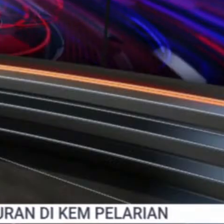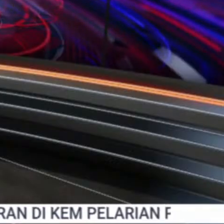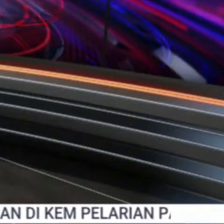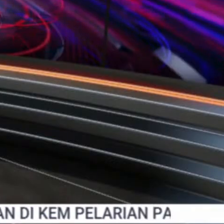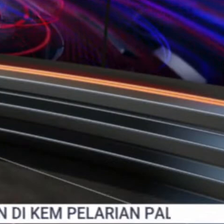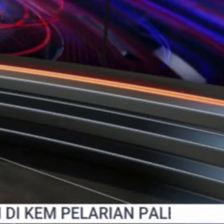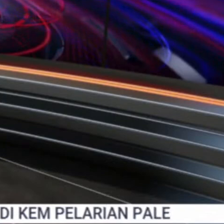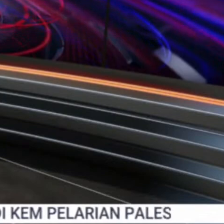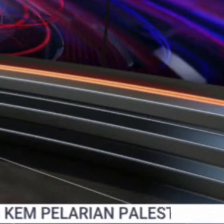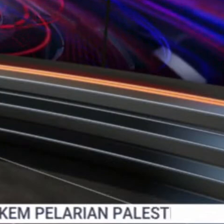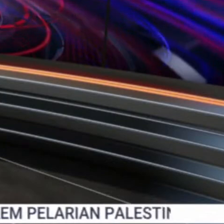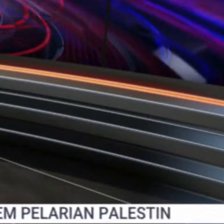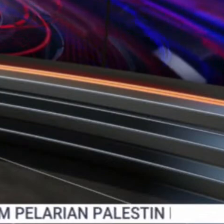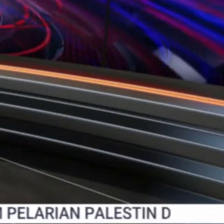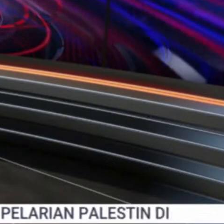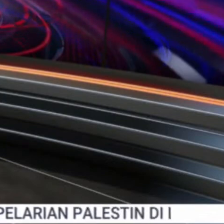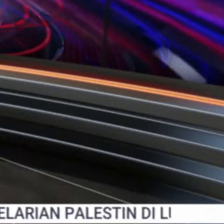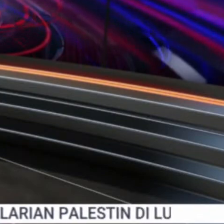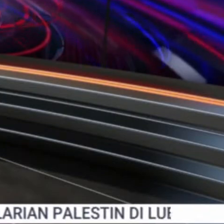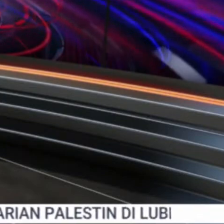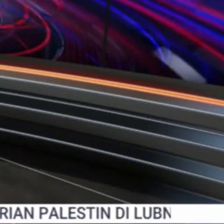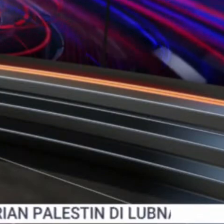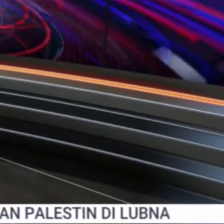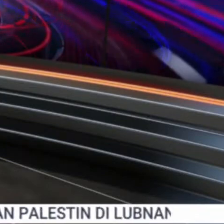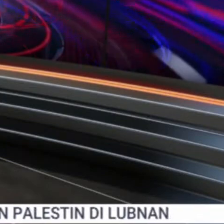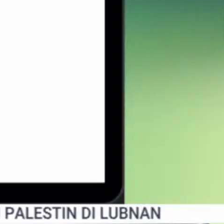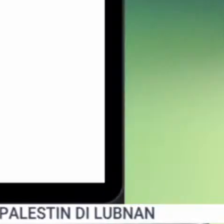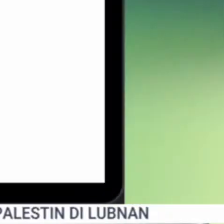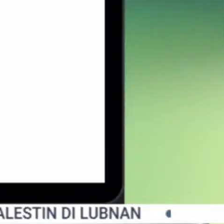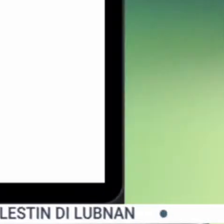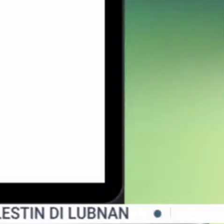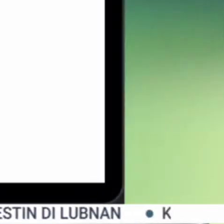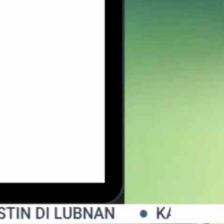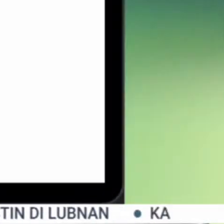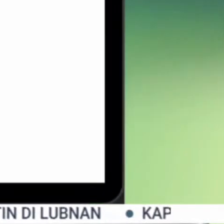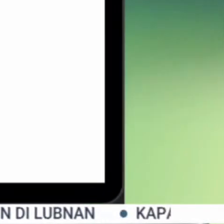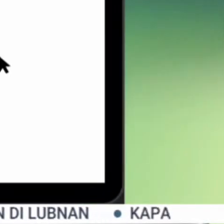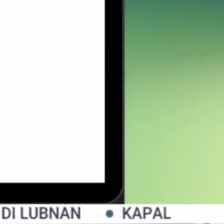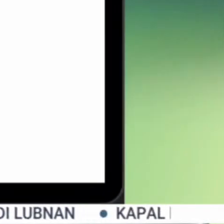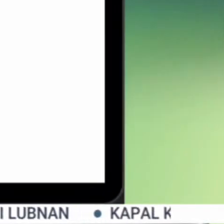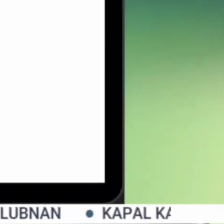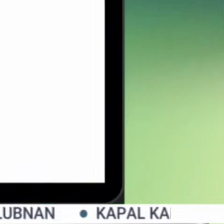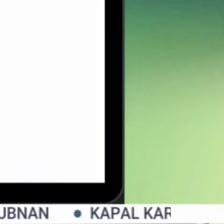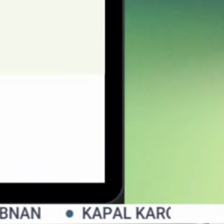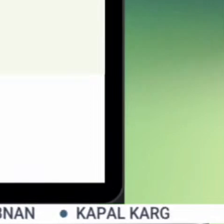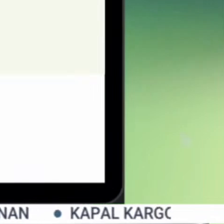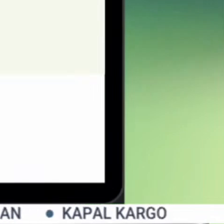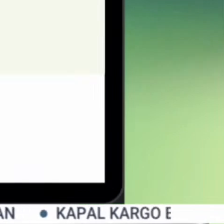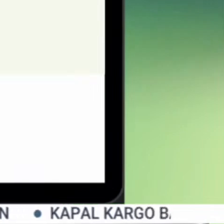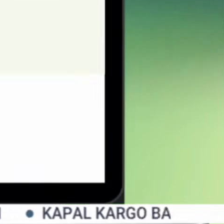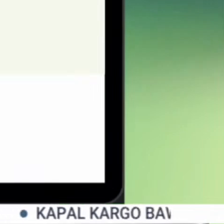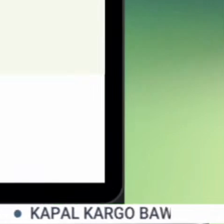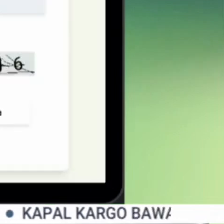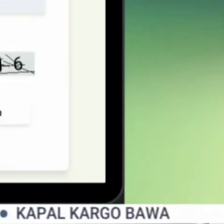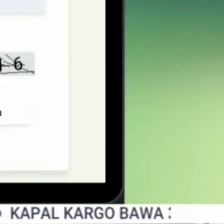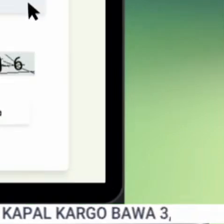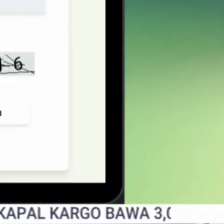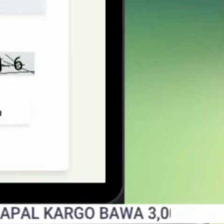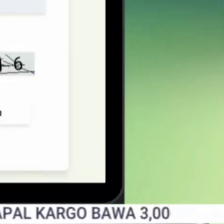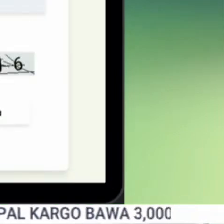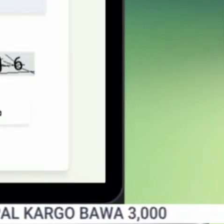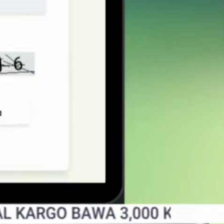Dah, kalau kita ni boleh mengundi, nak cek mana? Ha, kena cek dekat MySPR Sema.